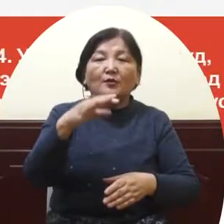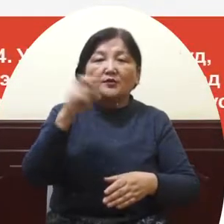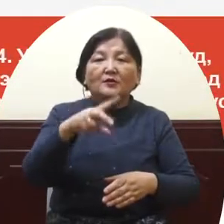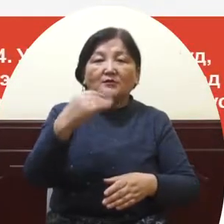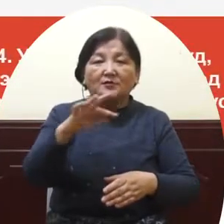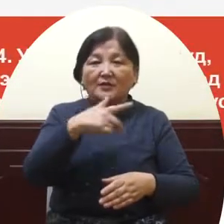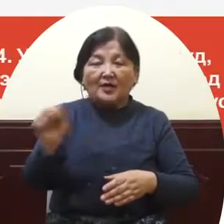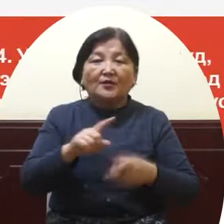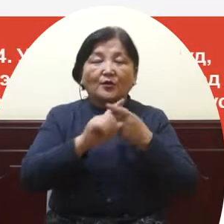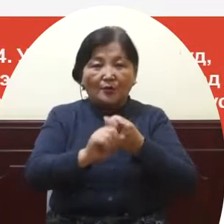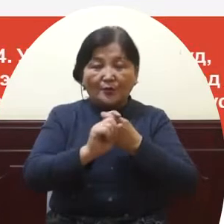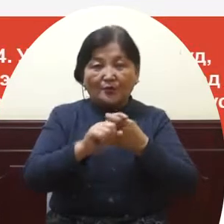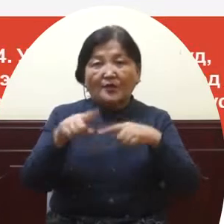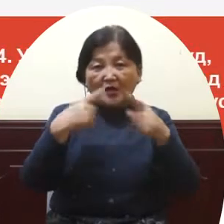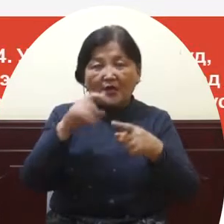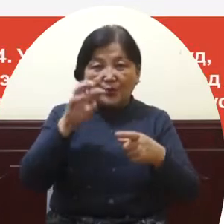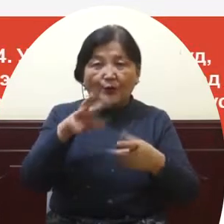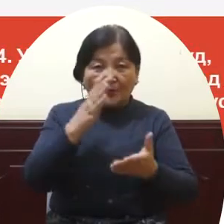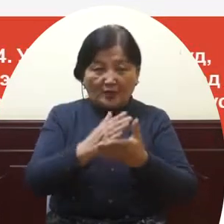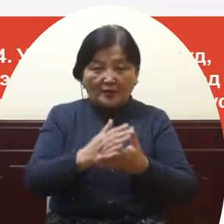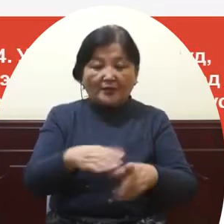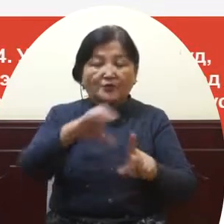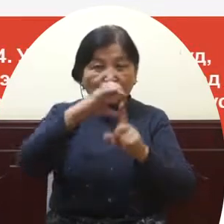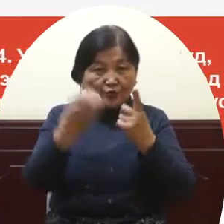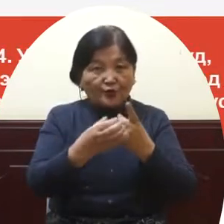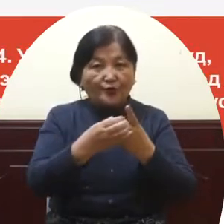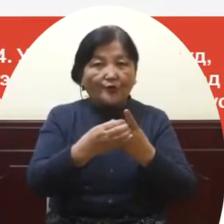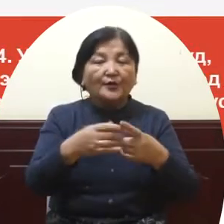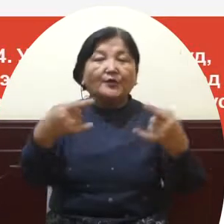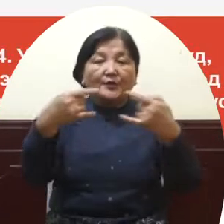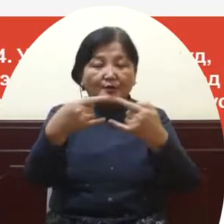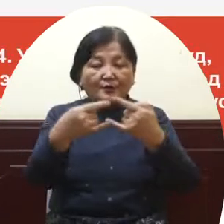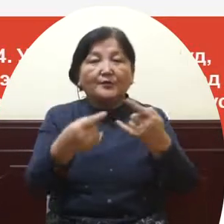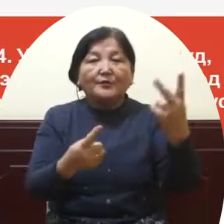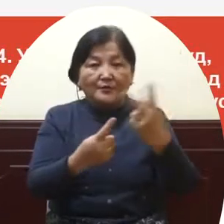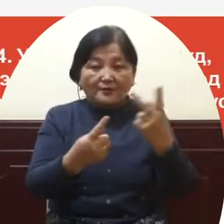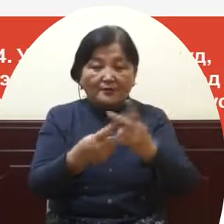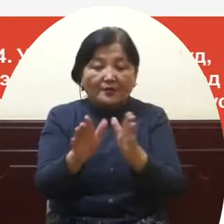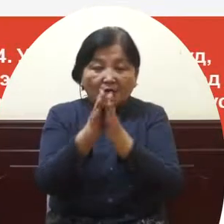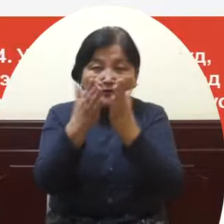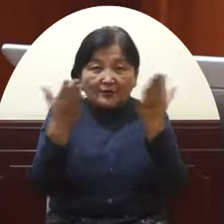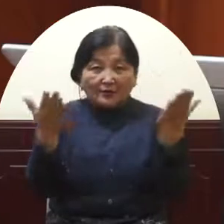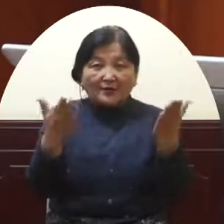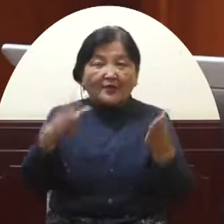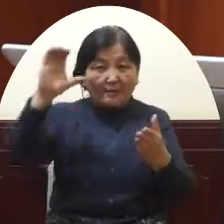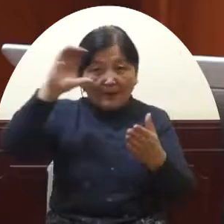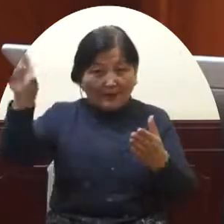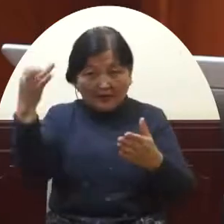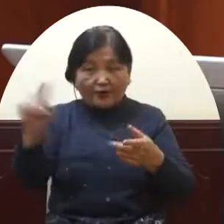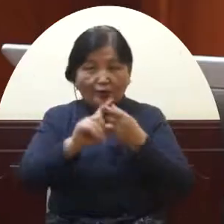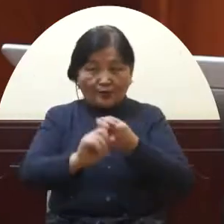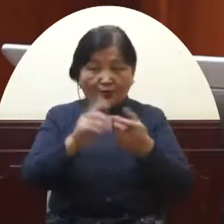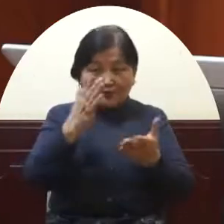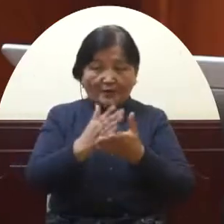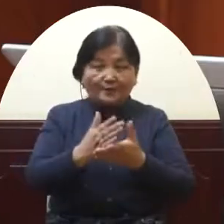намуудын төлөвшөл, улс төрийн соёл, хэвлэл мэдээллийн байгууллагатай холбоотой асуудал. Улс төрийн намууд